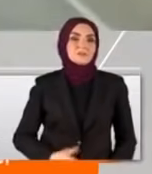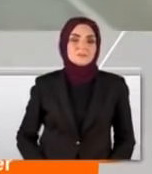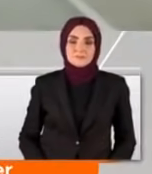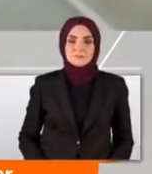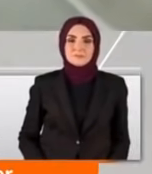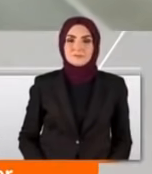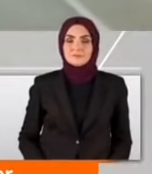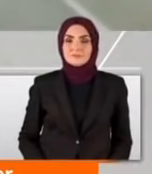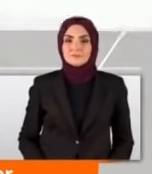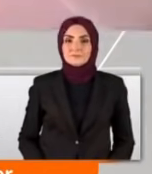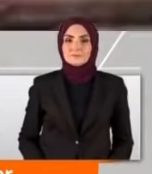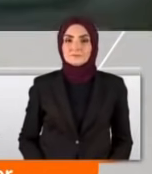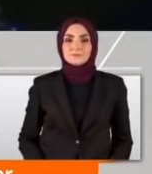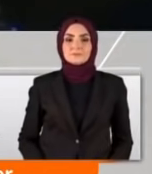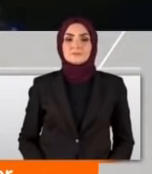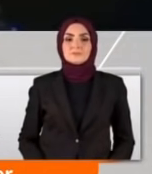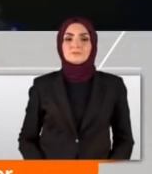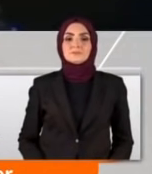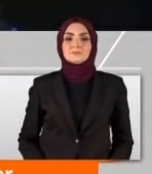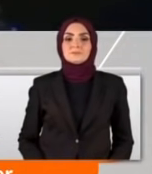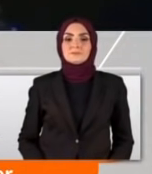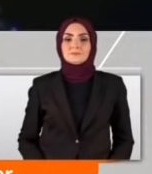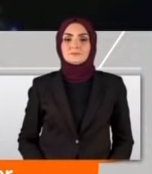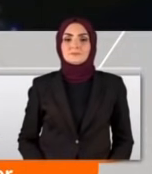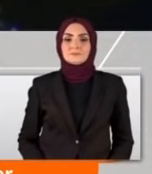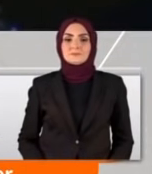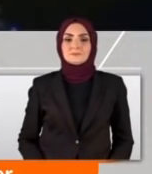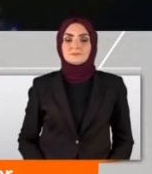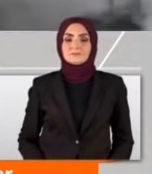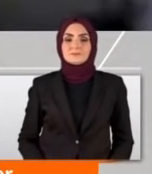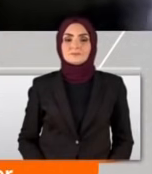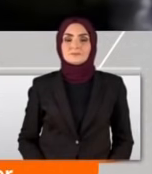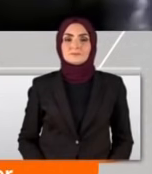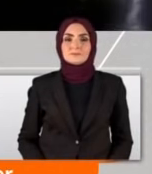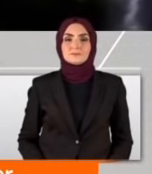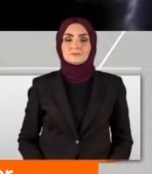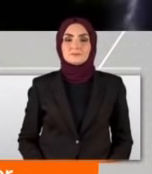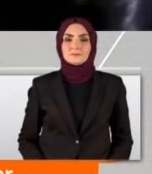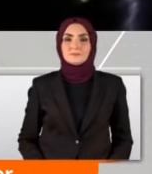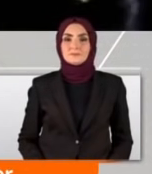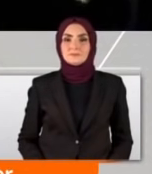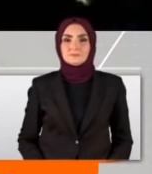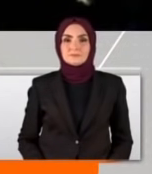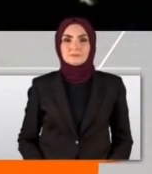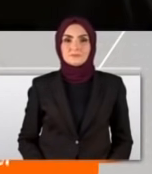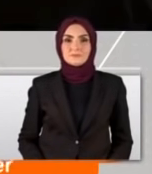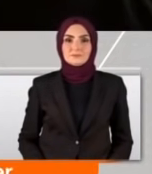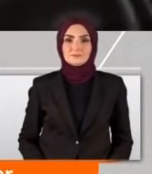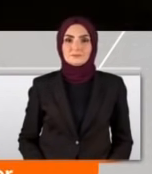Köye yaklaştığımız sırada hani şimşek çaktığını gördüm. Az ilerlememle